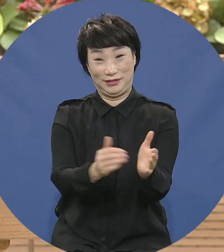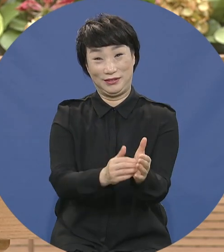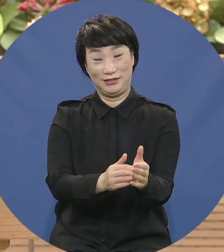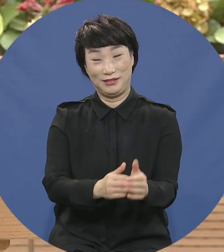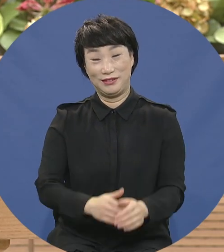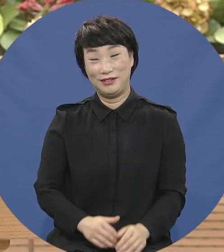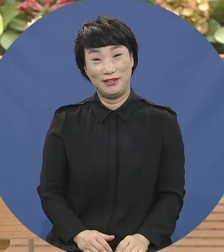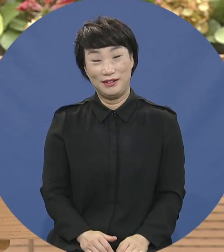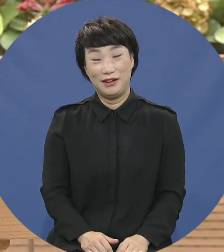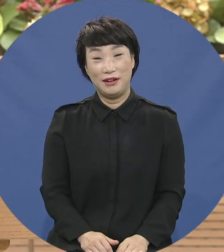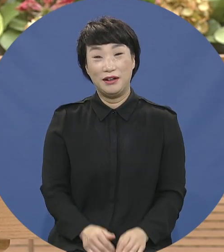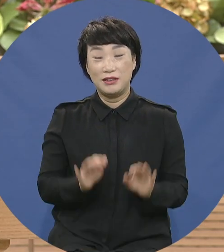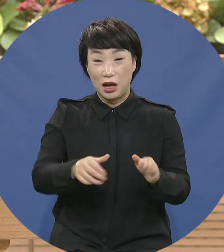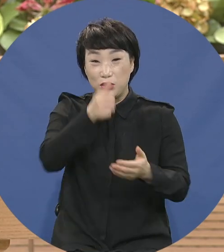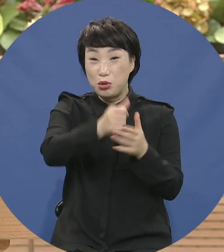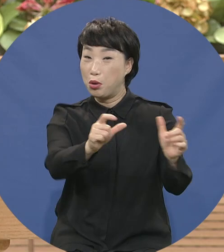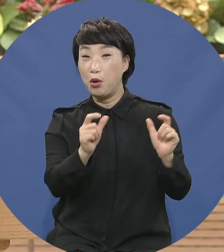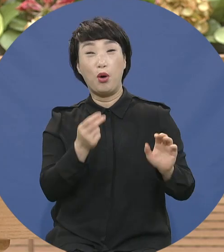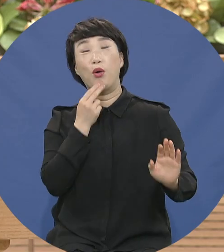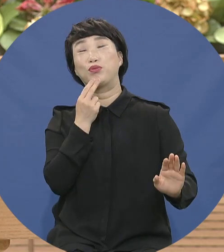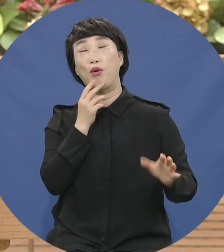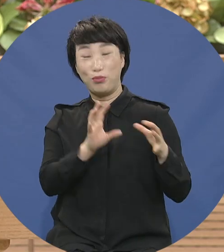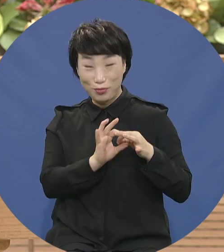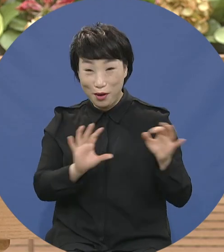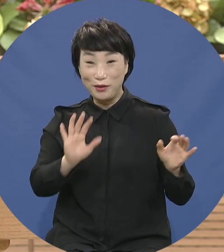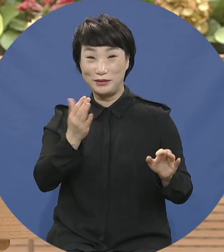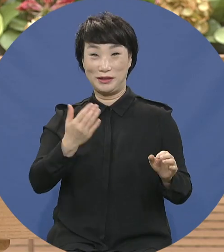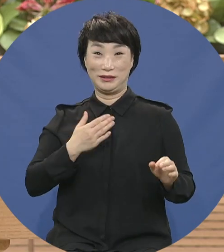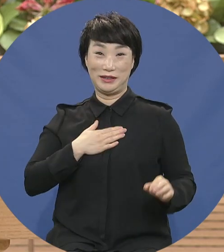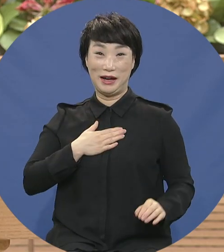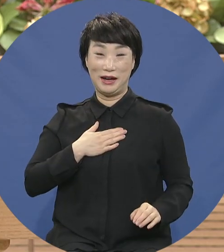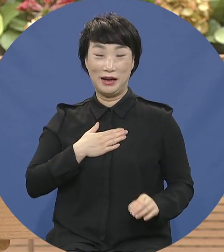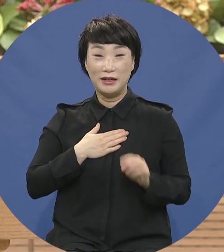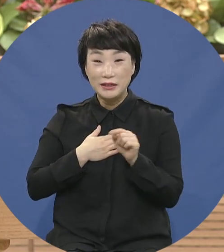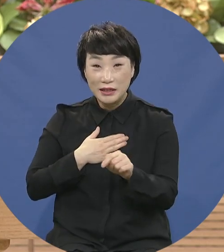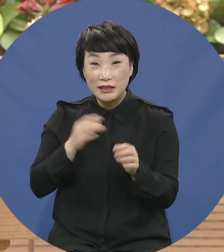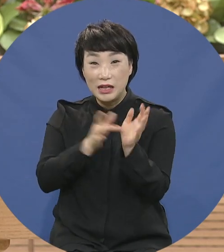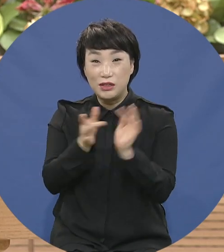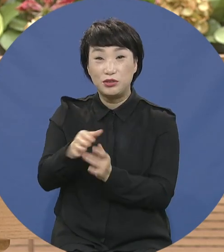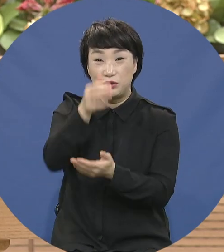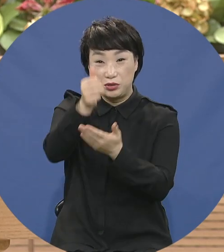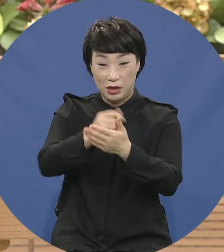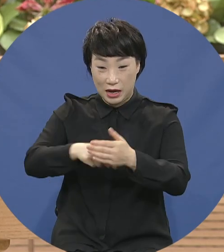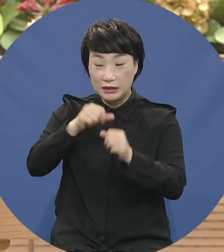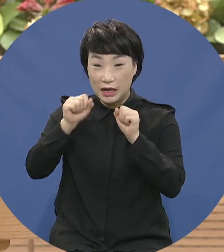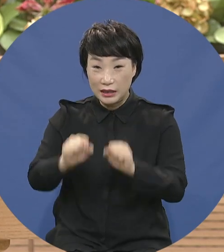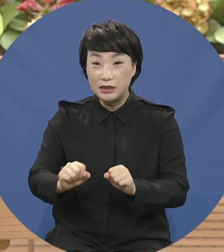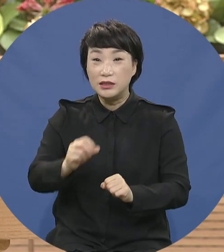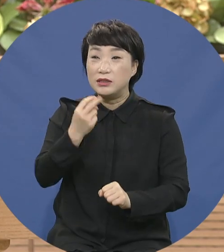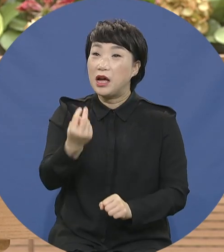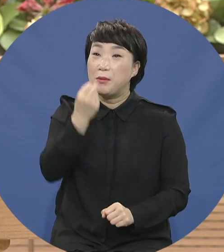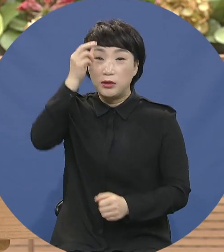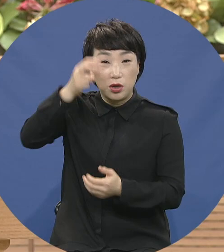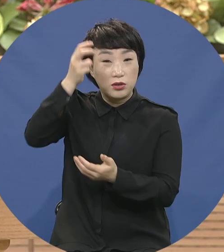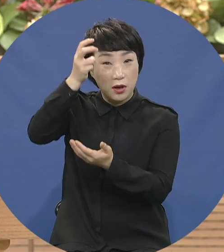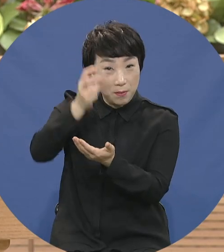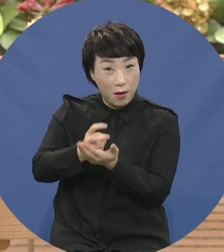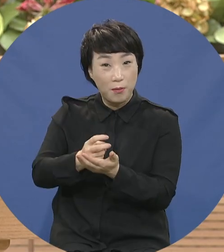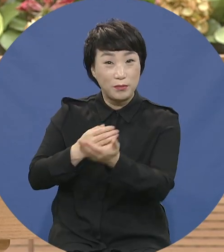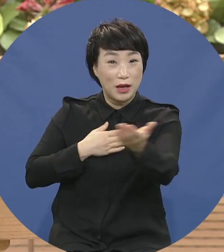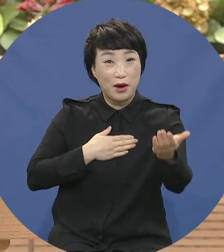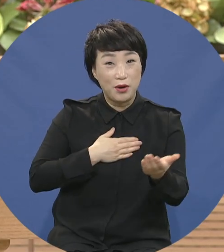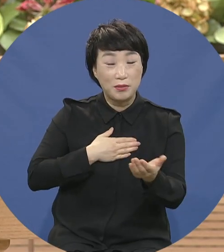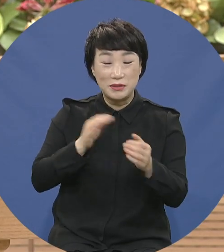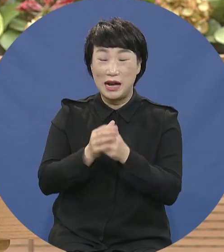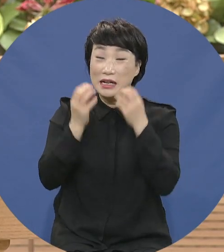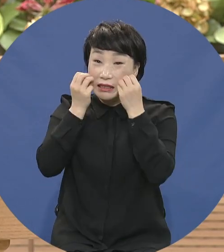말입니다. 정죄함이 없다 이 말입니다. 이는 그리스도 예수 안에 있는 생명의 성령의 법이,